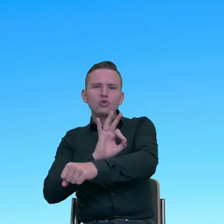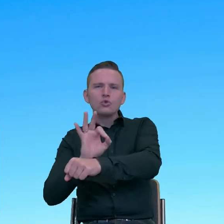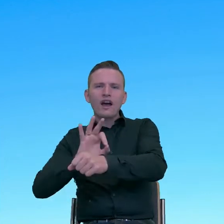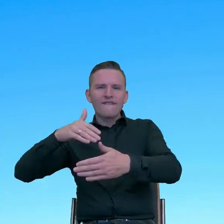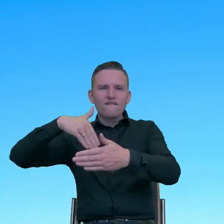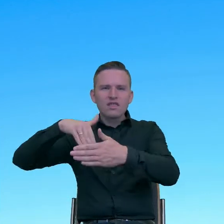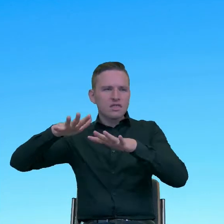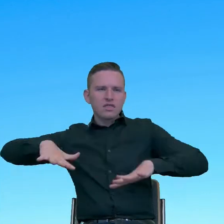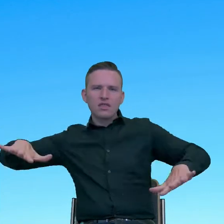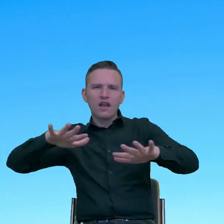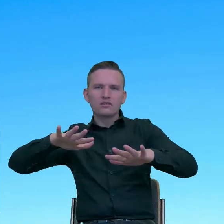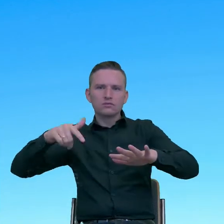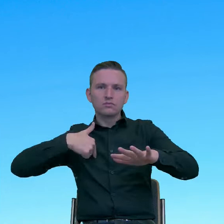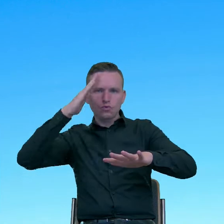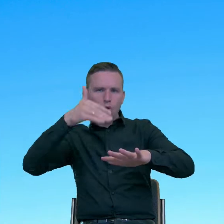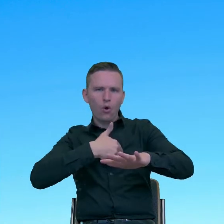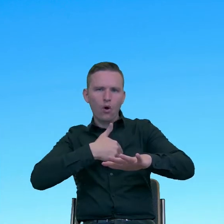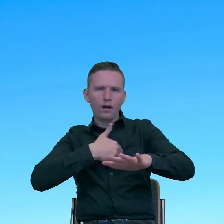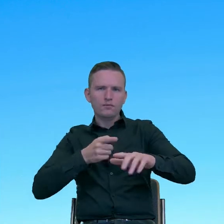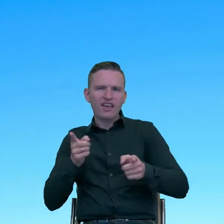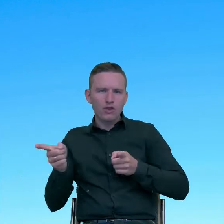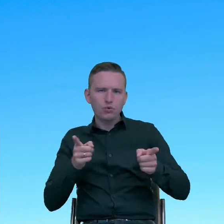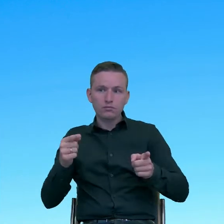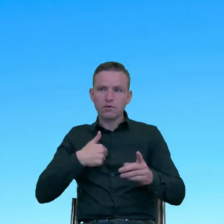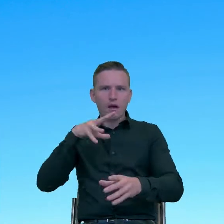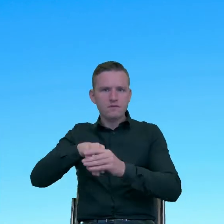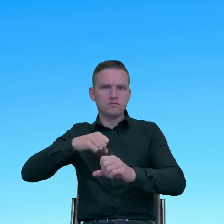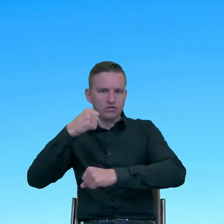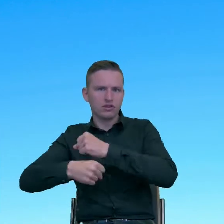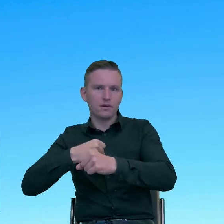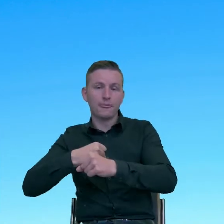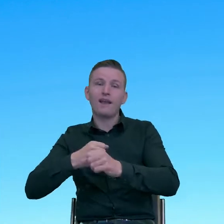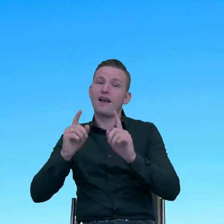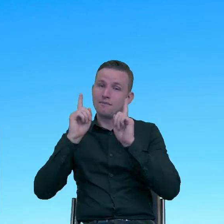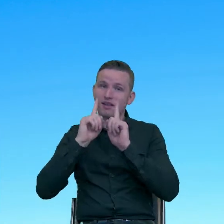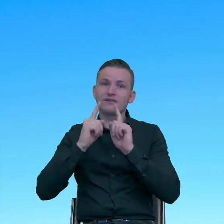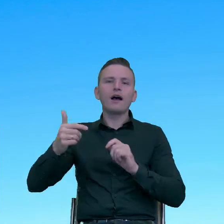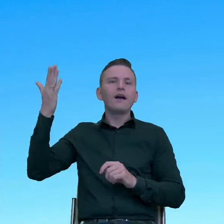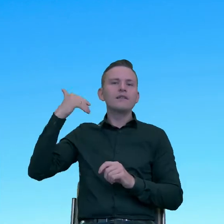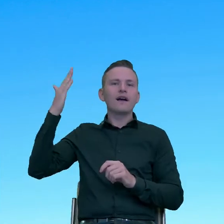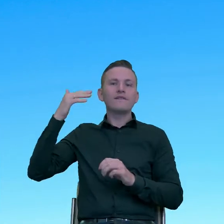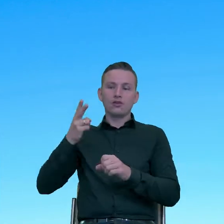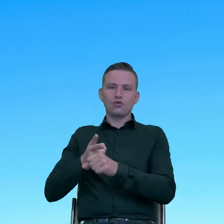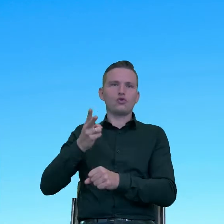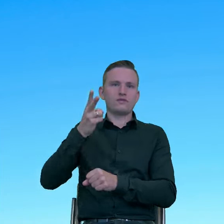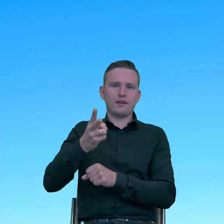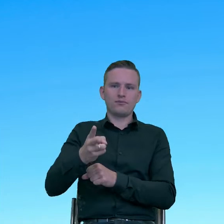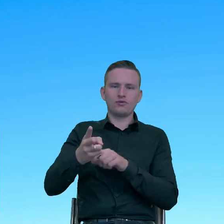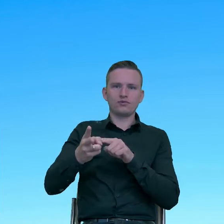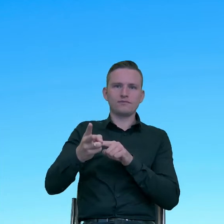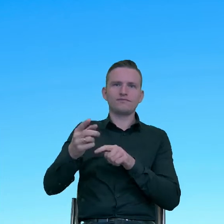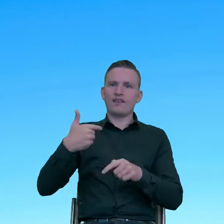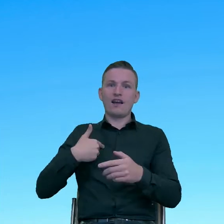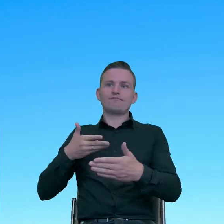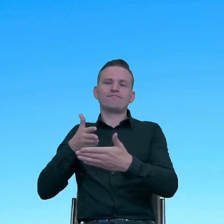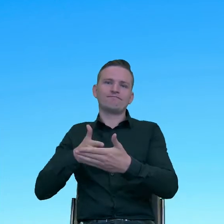Wrocławiu udało mi się dostać. Niestety właśnie dostępność tutaj w tamtych czasach zaważyła na tym, że nie mogłem